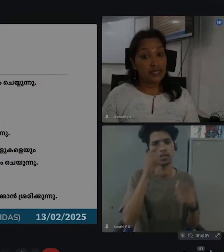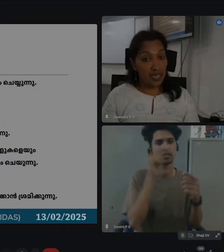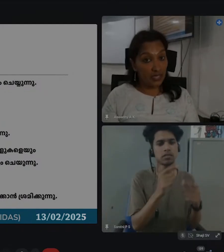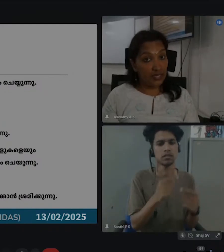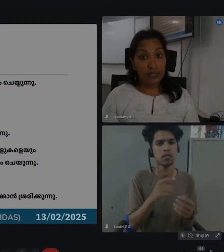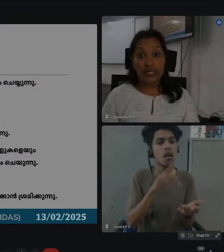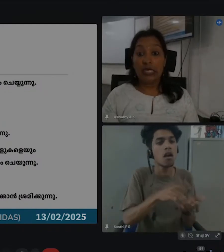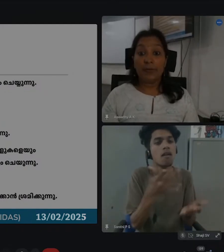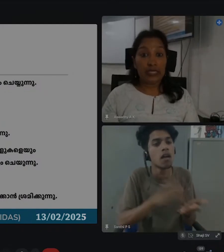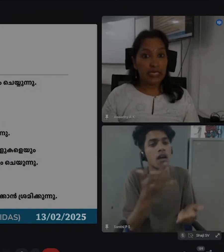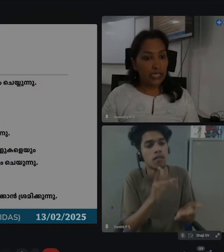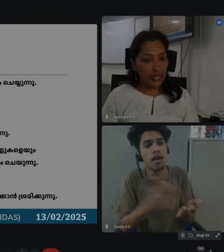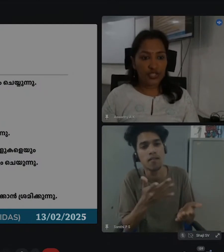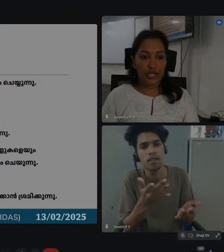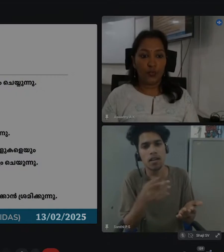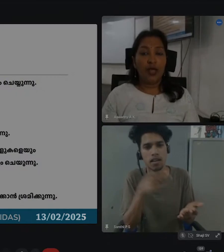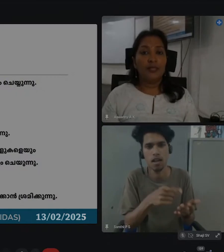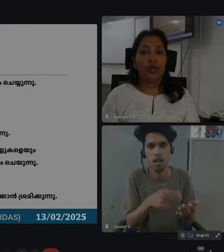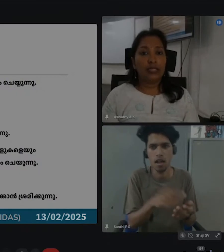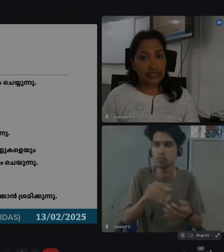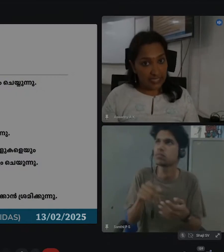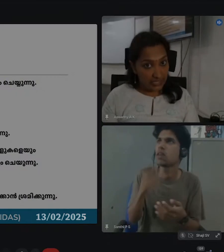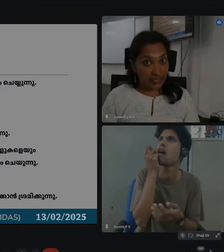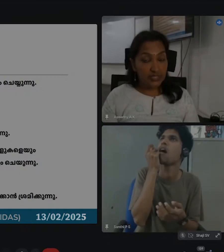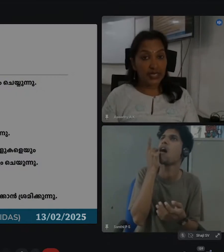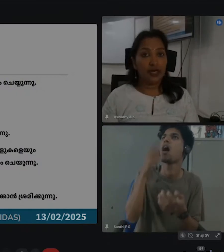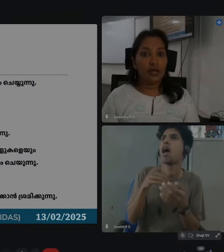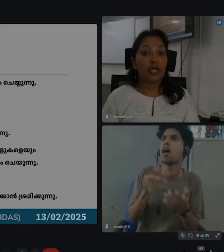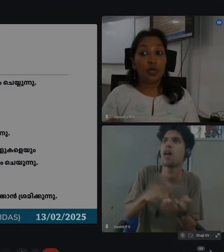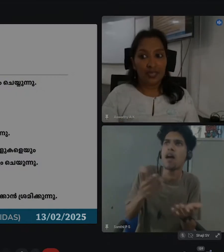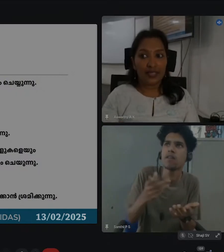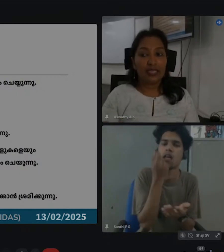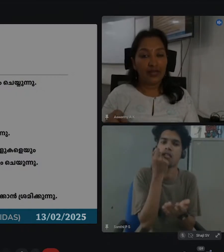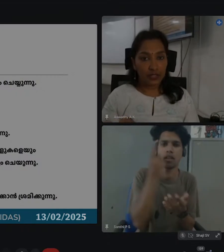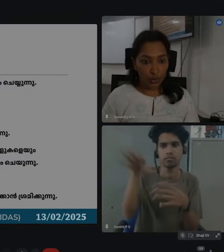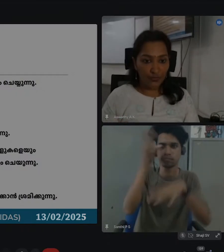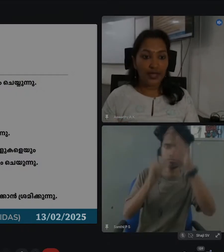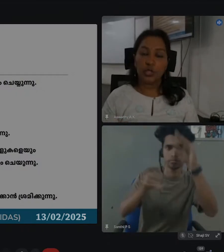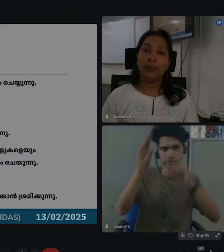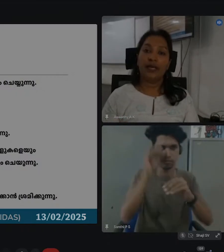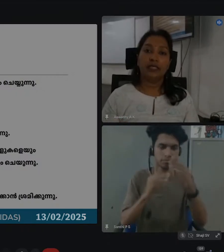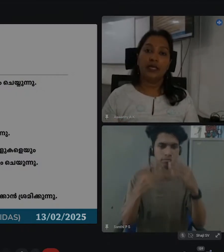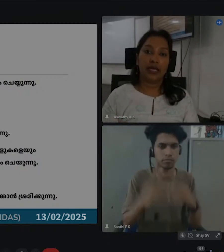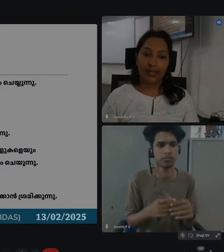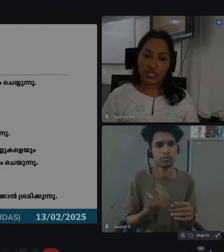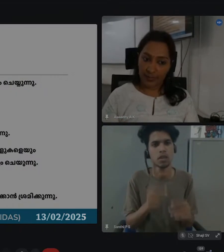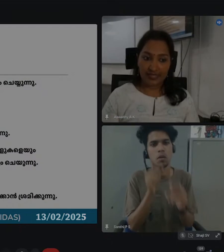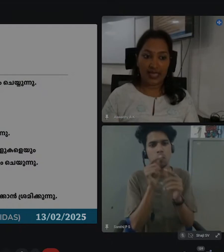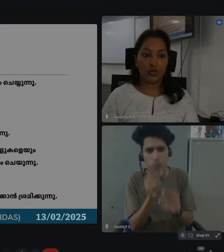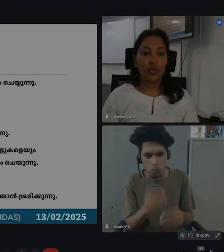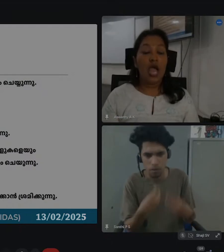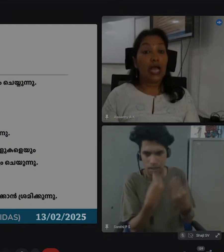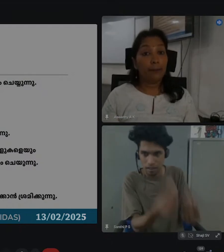ചോദ്യം മനസ്സിലാക്കുകയും അതിന് പ്രതികരിക്കുകയും ചെയ്യുന്നു. അതുപോലെ നിർദ്ദേശങ്ങൾ, ചെറിയ അവിടെ കൊണ്ടുവയ്ക്ക്, ഇവിടെ കൊണ്ടുവാ എന്നൊക്കെ പറയുന്ന കമാൻഡ്സ്